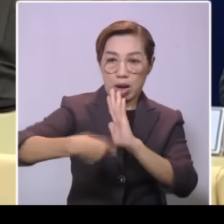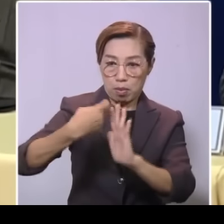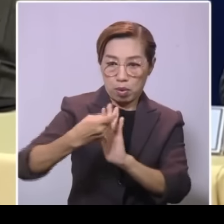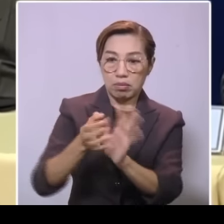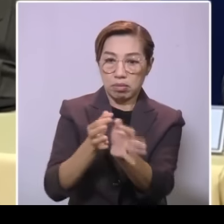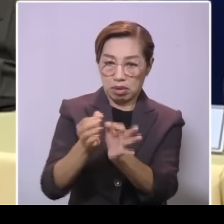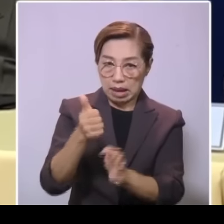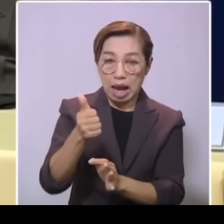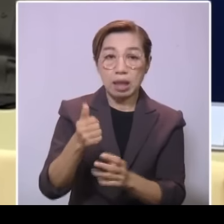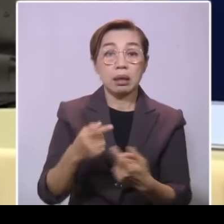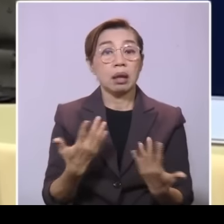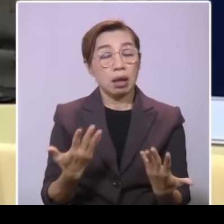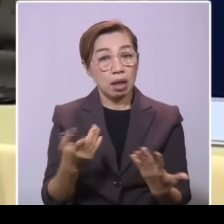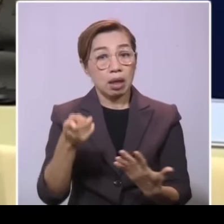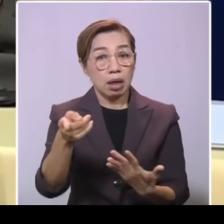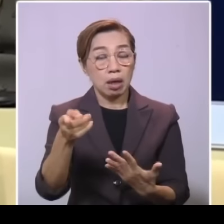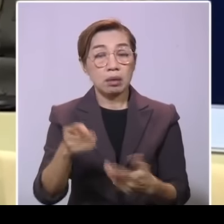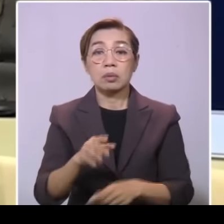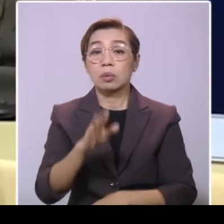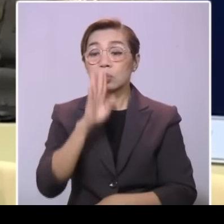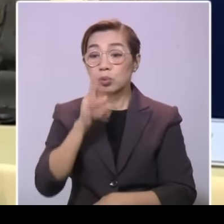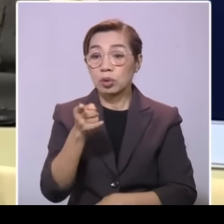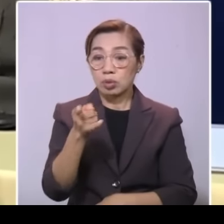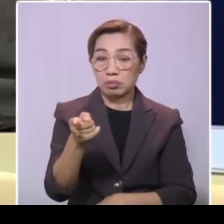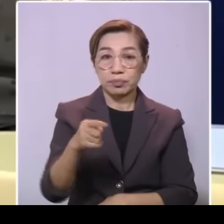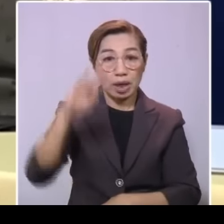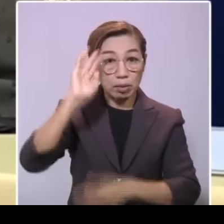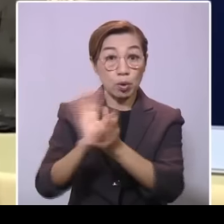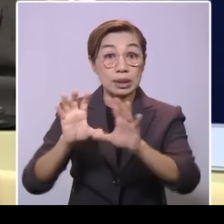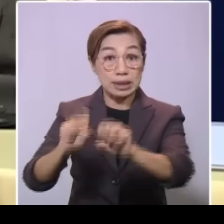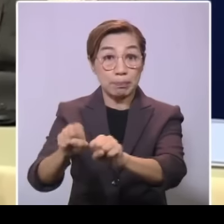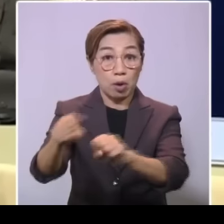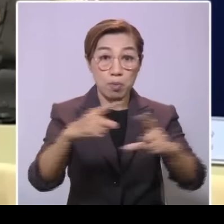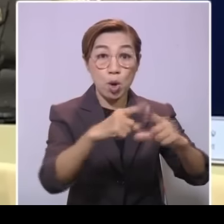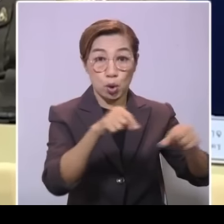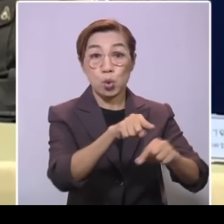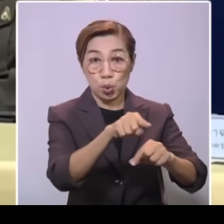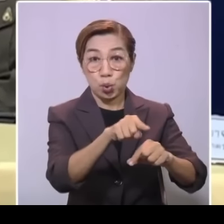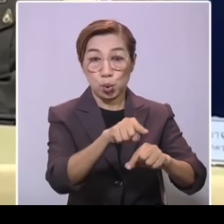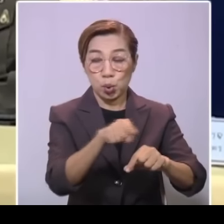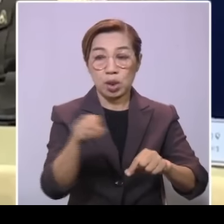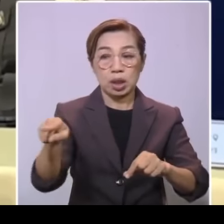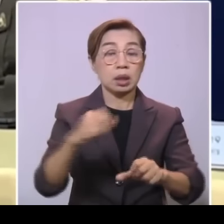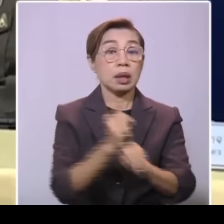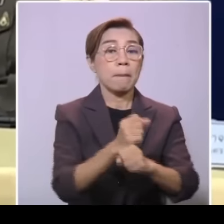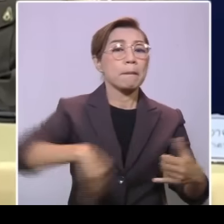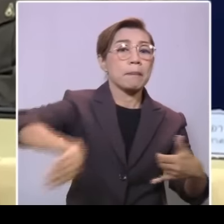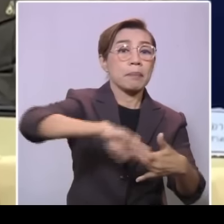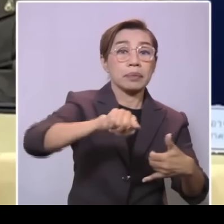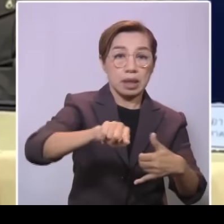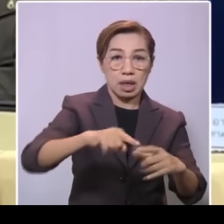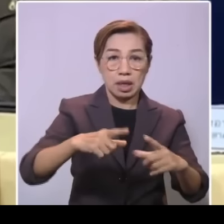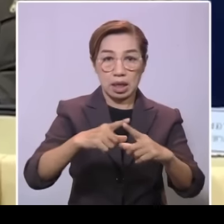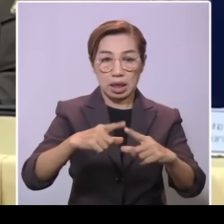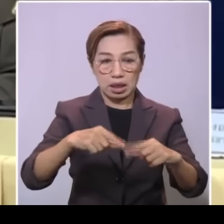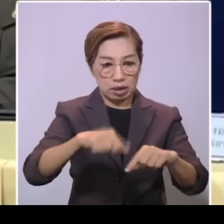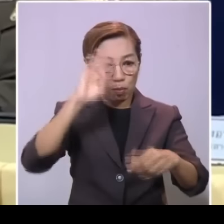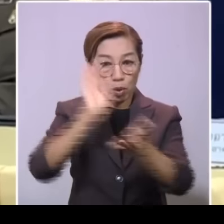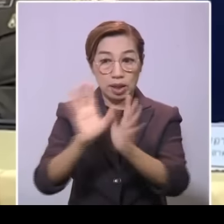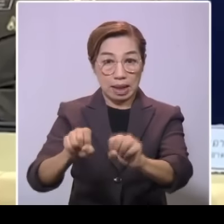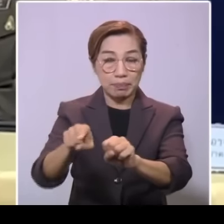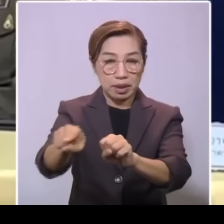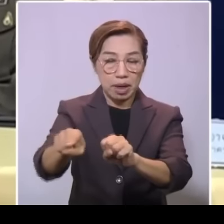ราชการได้ไหมถ้าเขาขอประกันตัวเพราะว่าเขามีคดีความนะครับเขามีคดีความเขาขอประกันตัวได้